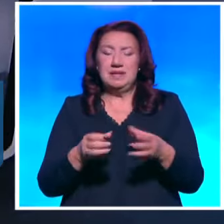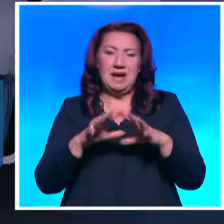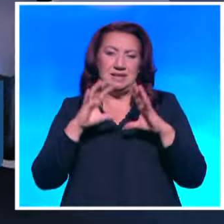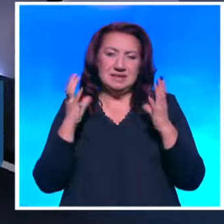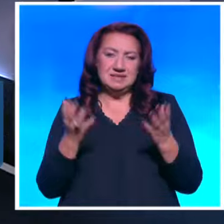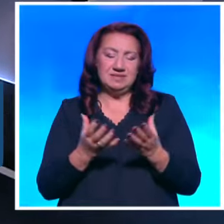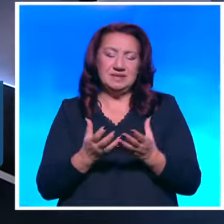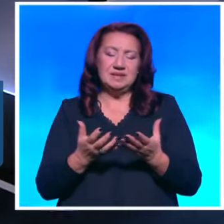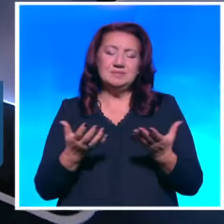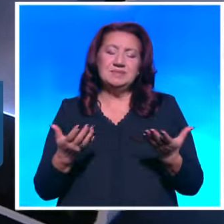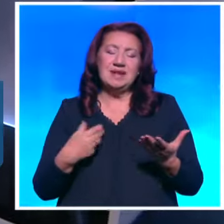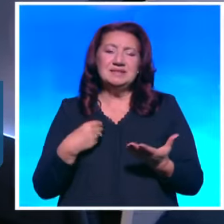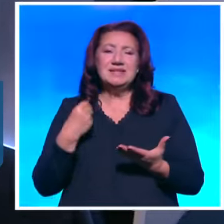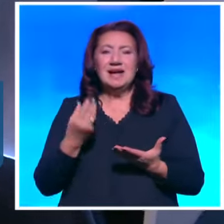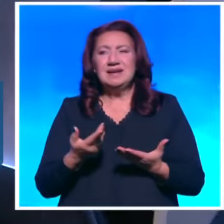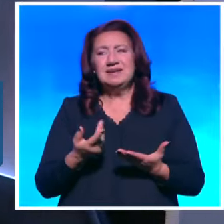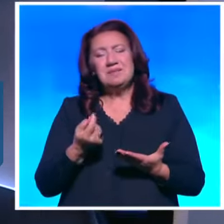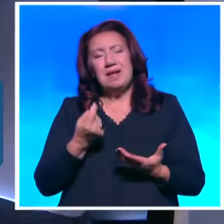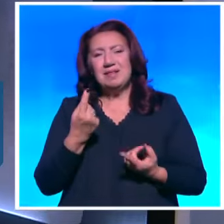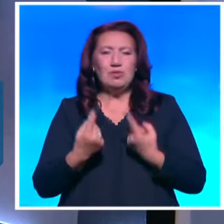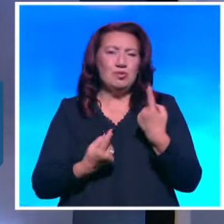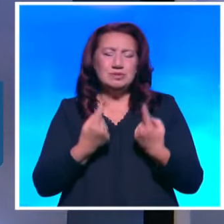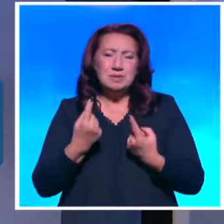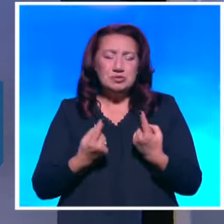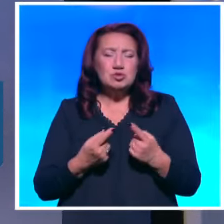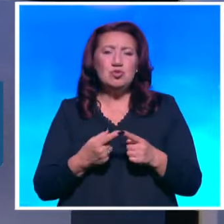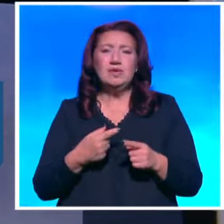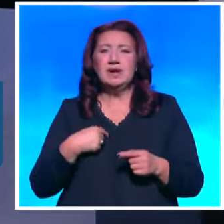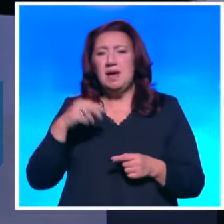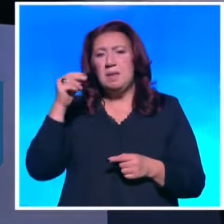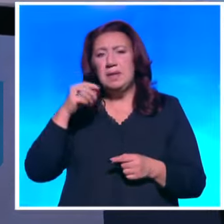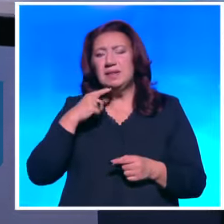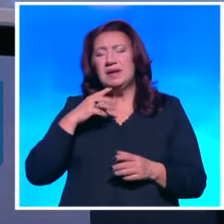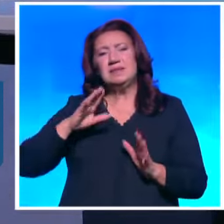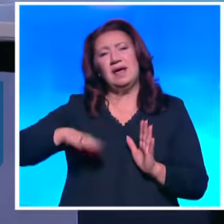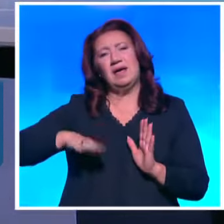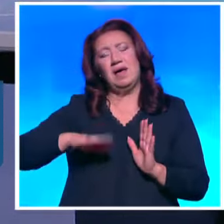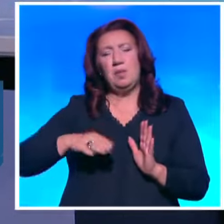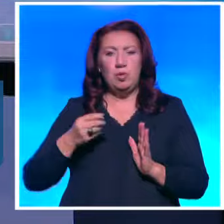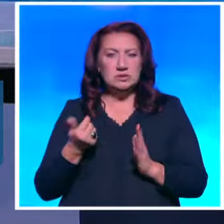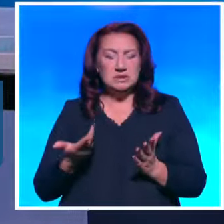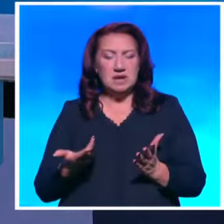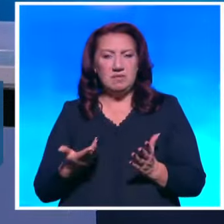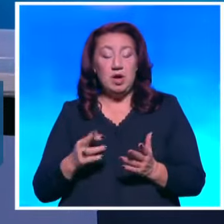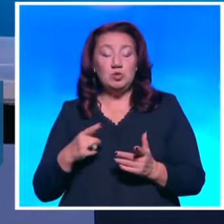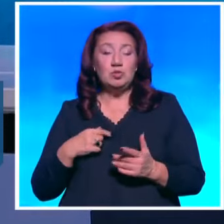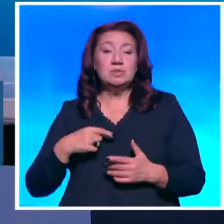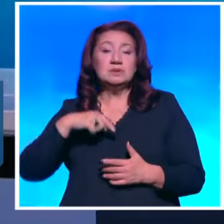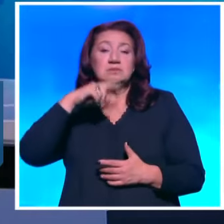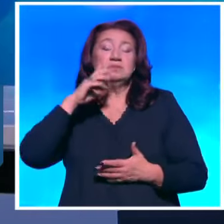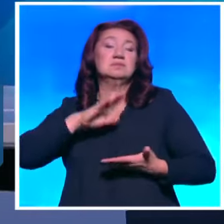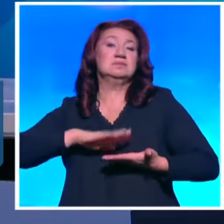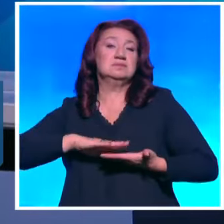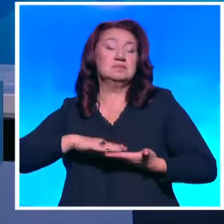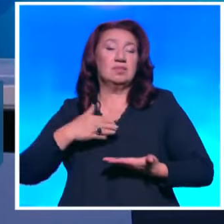казах по-скоро с лек ирония, че много често почваме да се подценяваме. Друг път да се изхвърляме. Всъщност България е една от